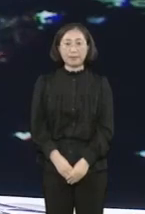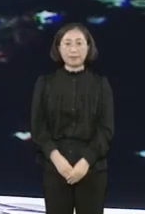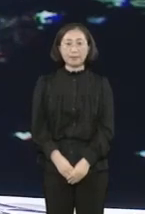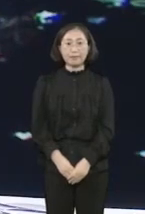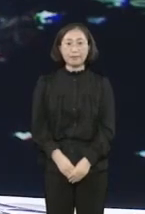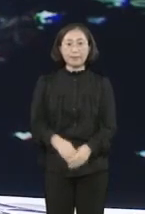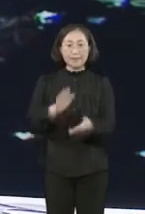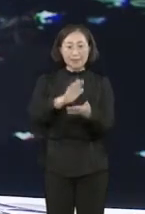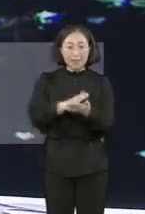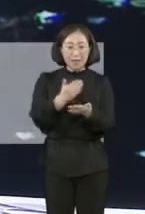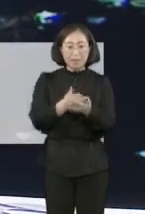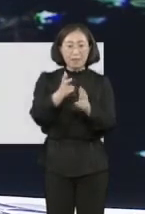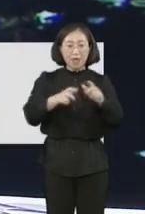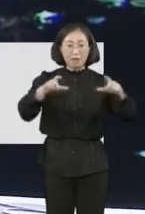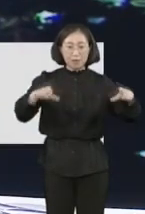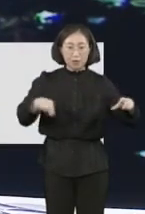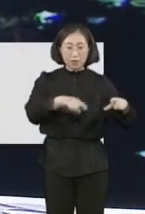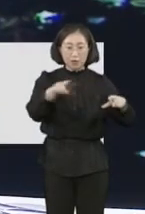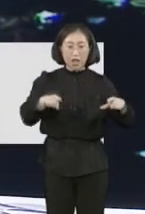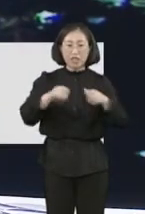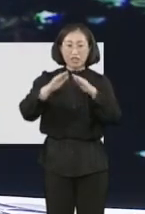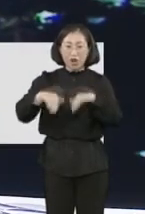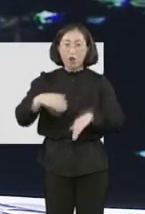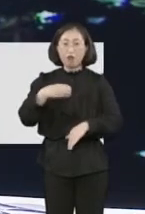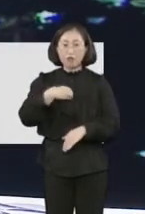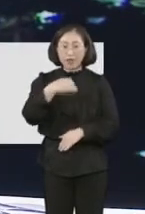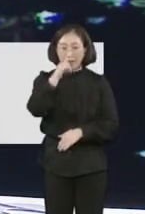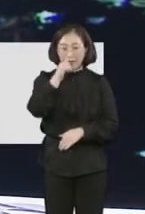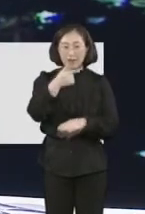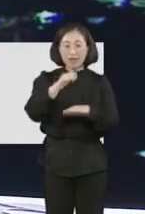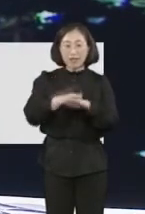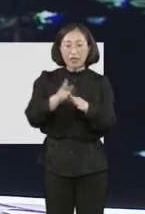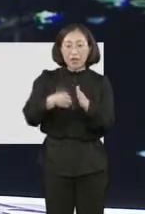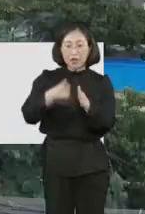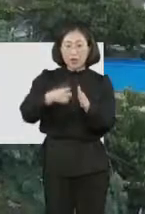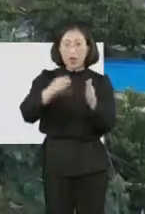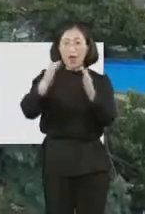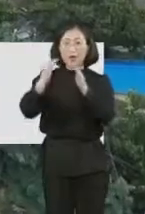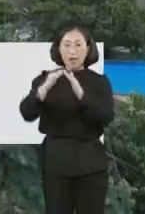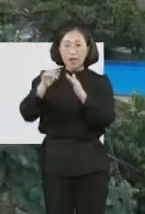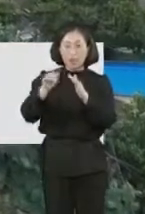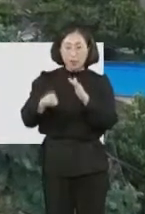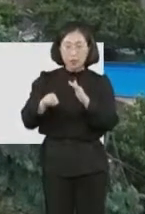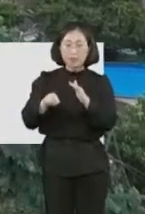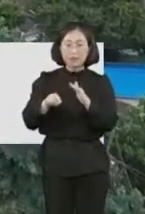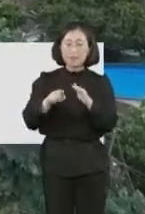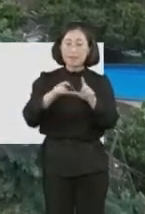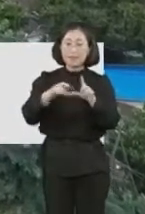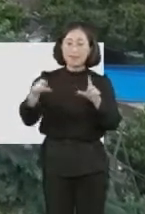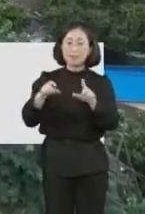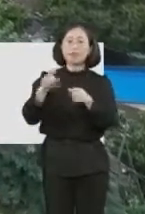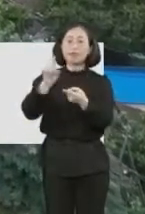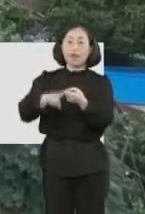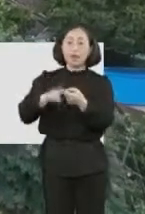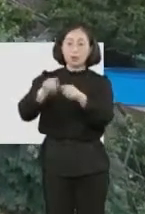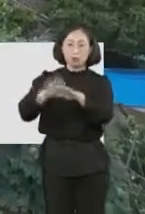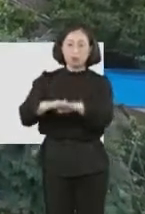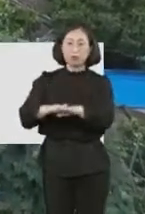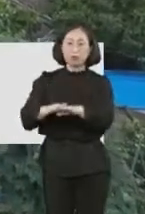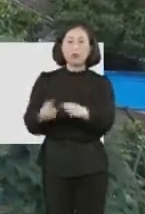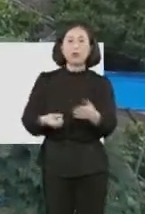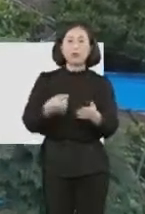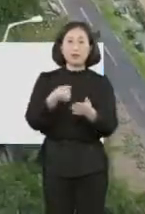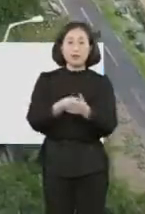재개발 사업지 9 에 포함된 철거 위기에 놓였던 대전역 인근 철도 관 사촌을 일부 보존하는데 의견이